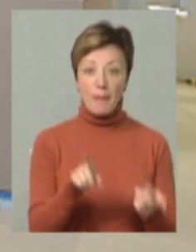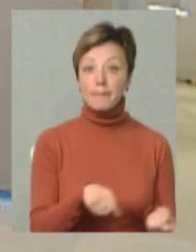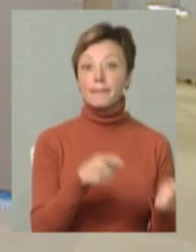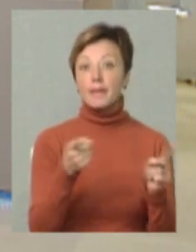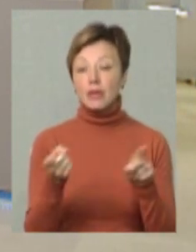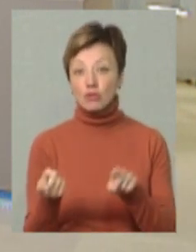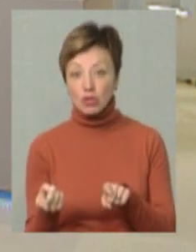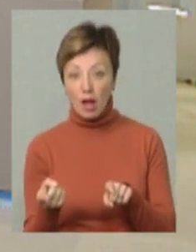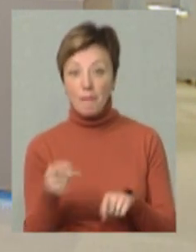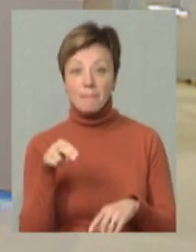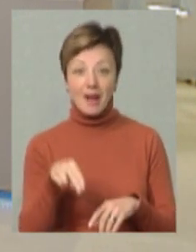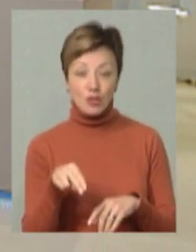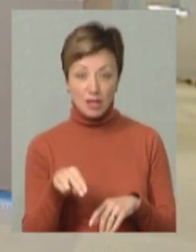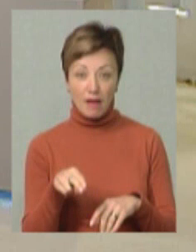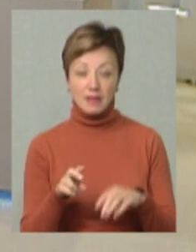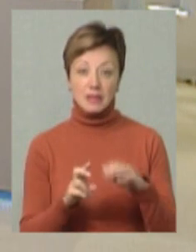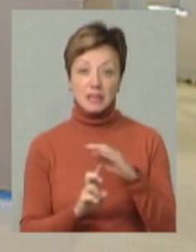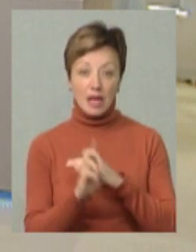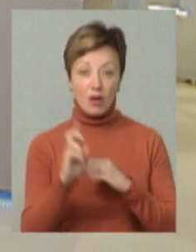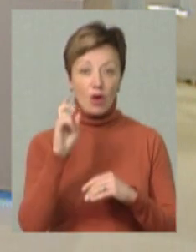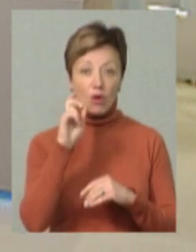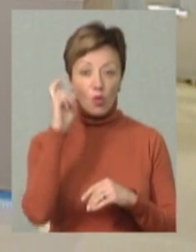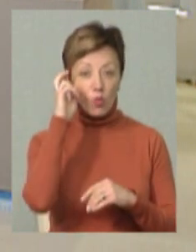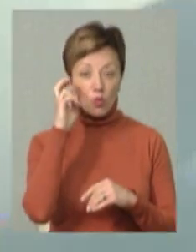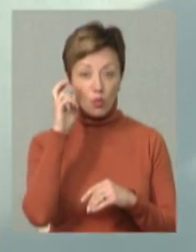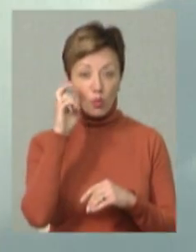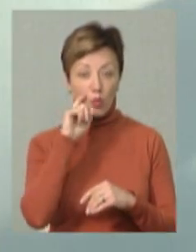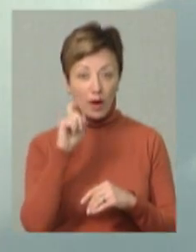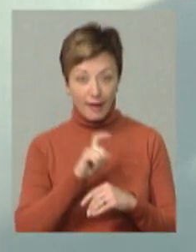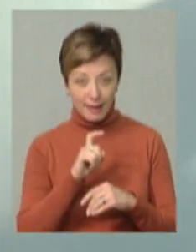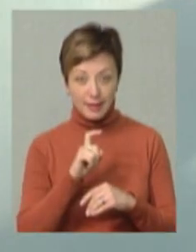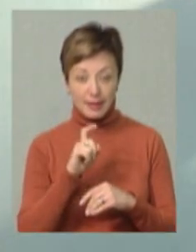в Православну церкву України, і